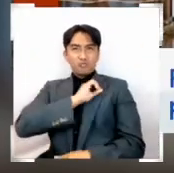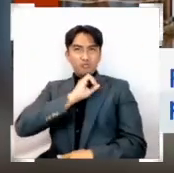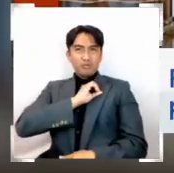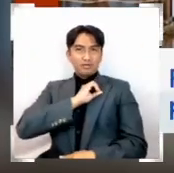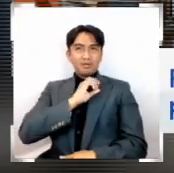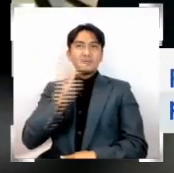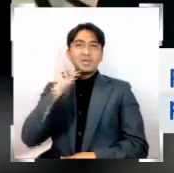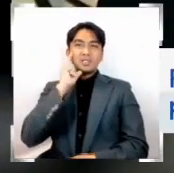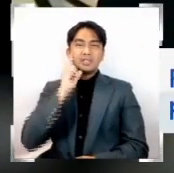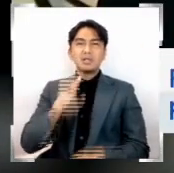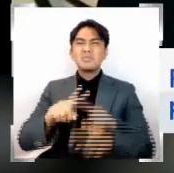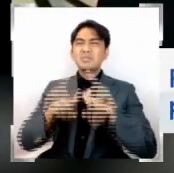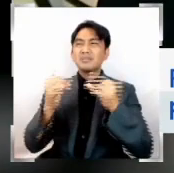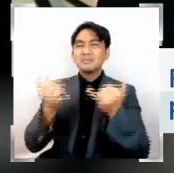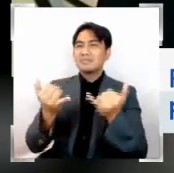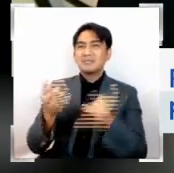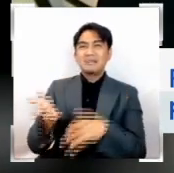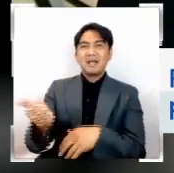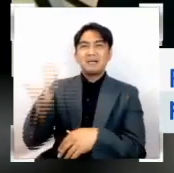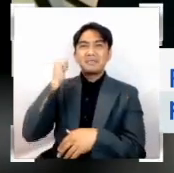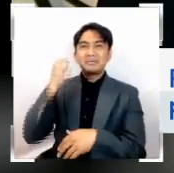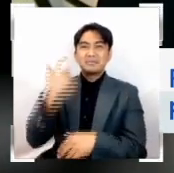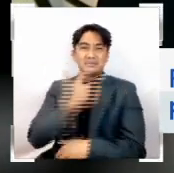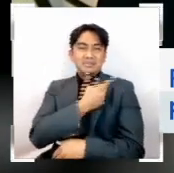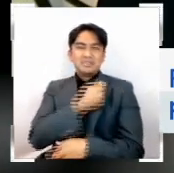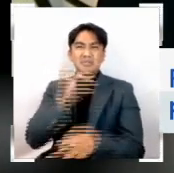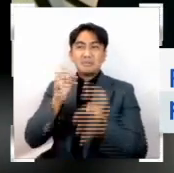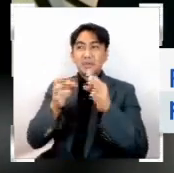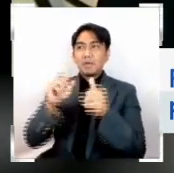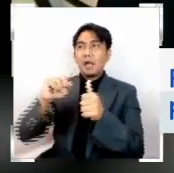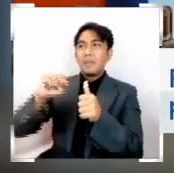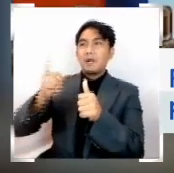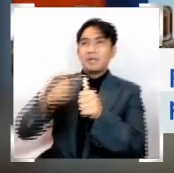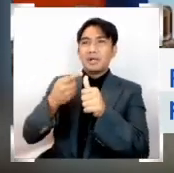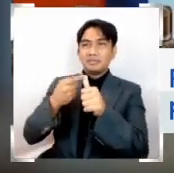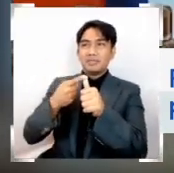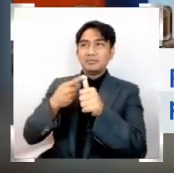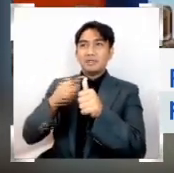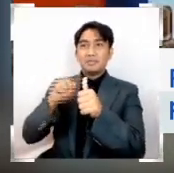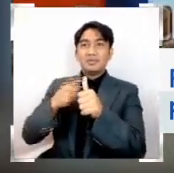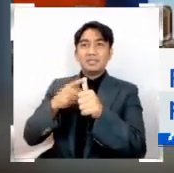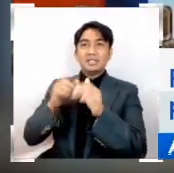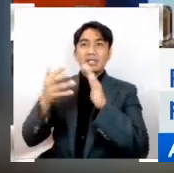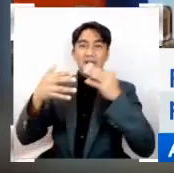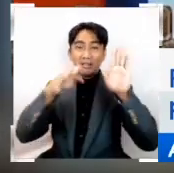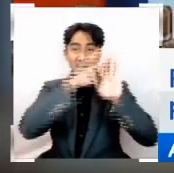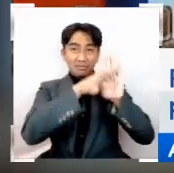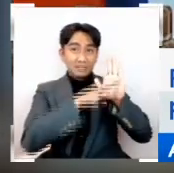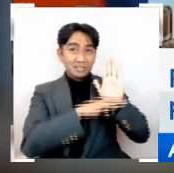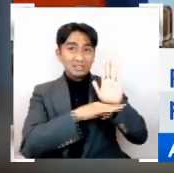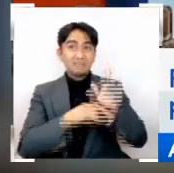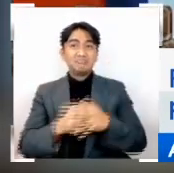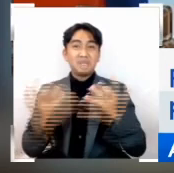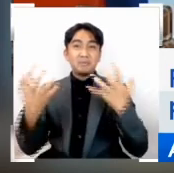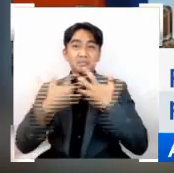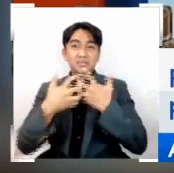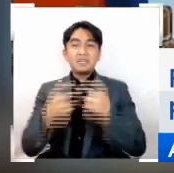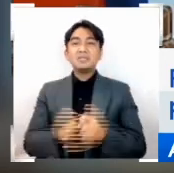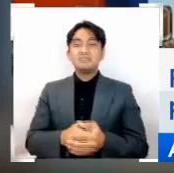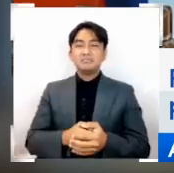niya magpabakuna kahit pasok sa priority list ng edad niyang 76. If anyone wants to have it, they can have it.